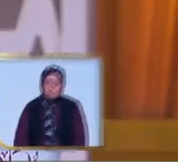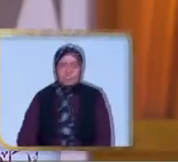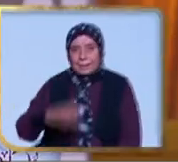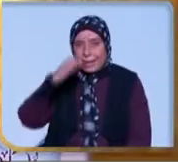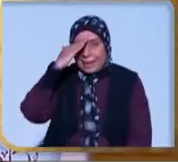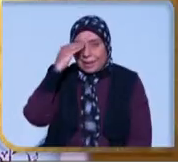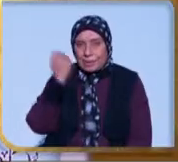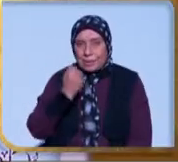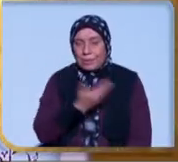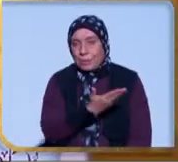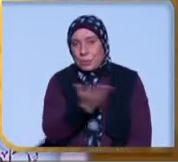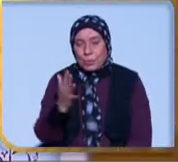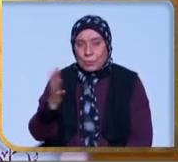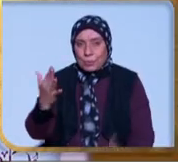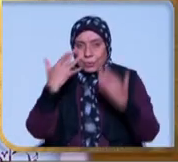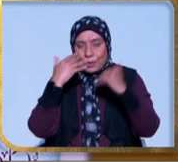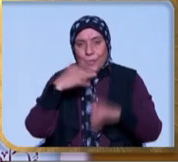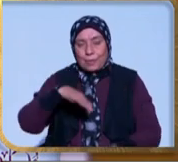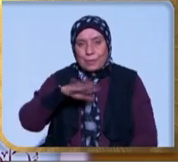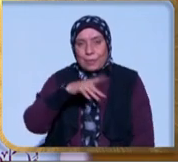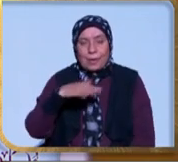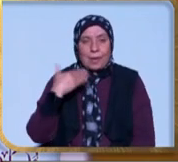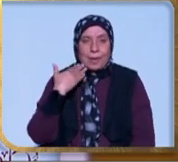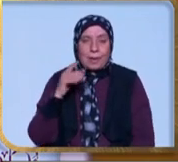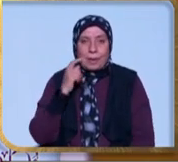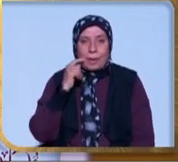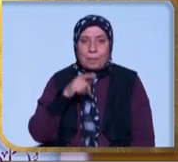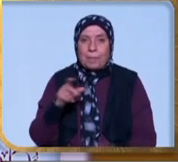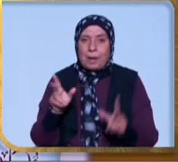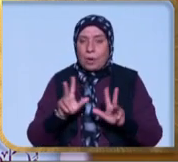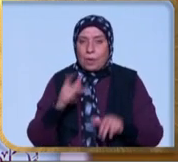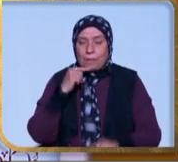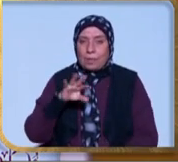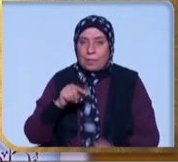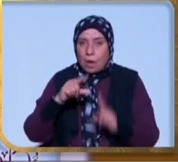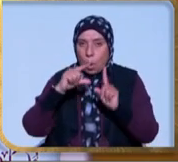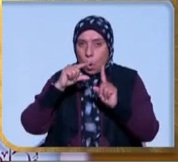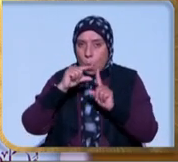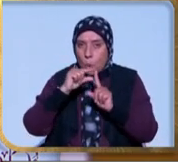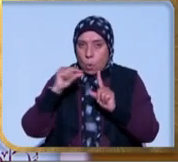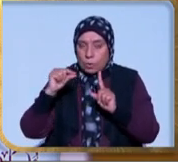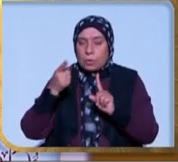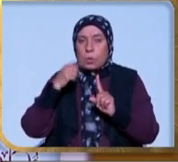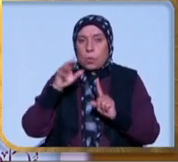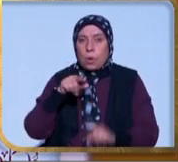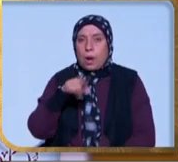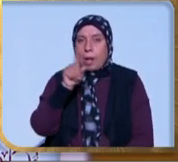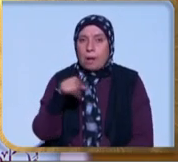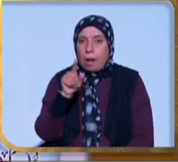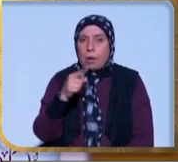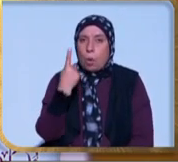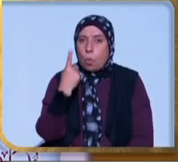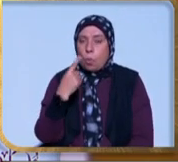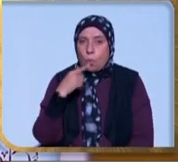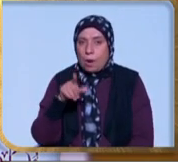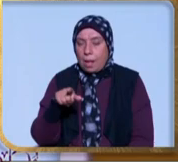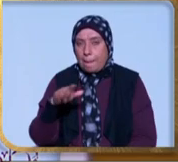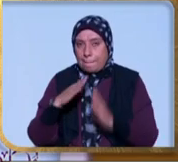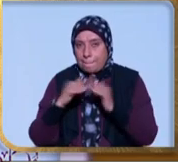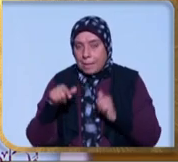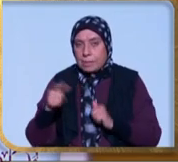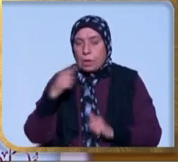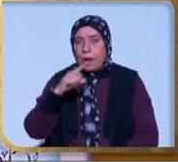أهلا وسهلا بكل مشاهدينا الكرام، مشاهدي قناتنا العزيزة قناة أن والقناة الأولى المصرية والقناة